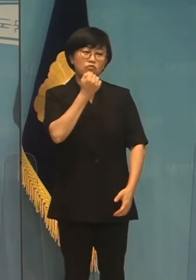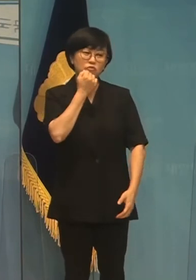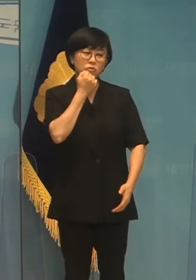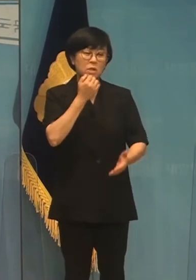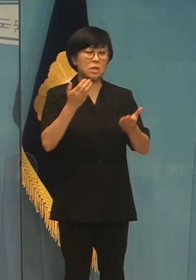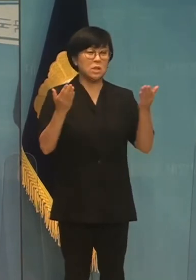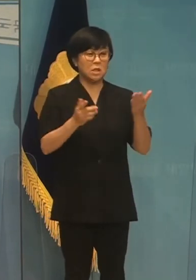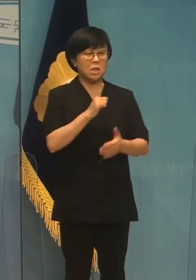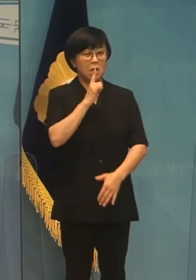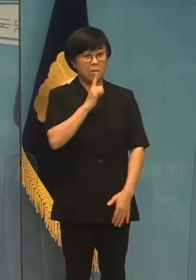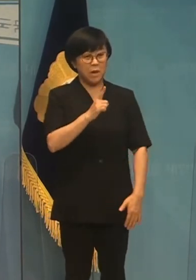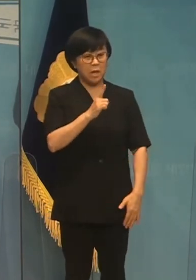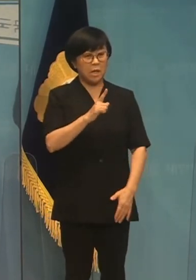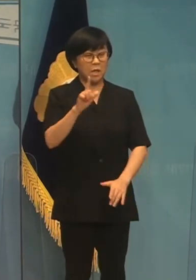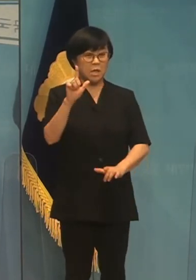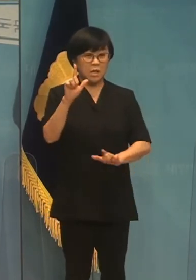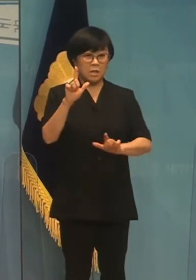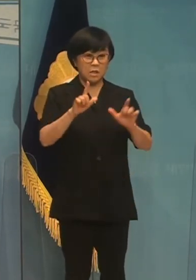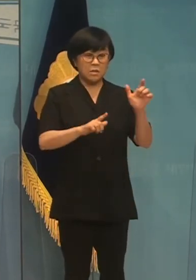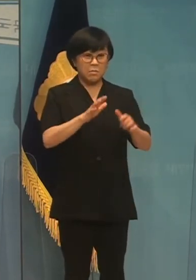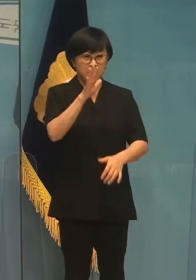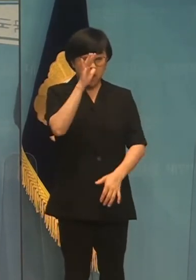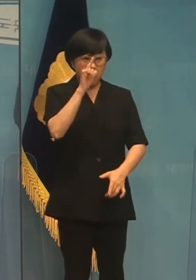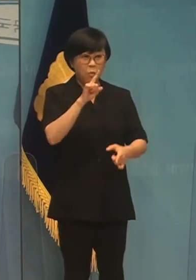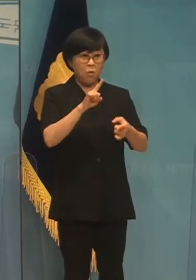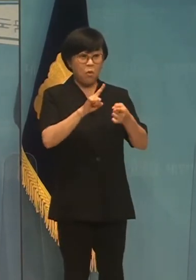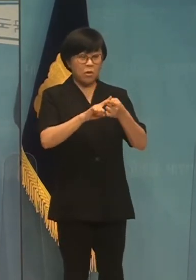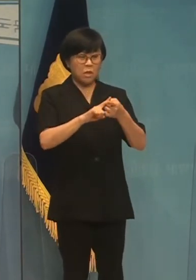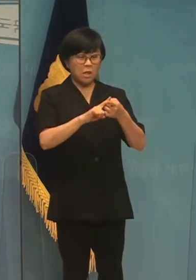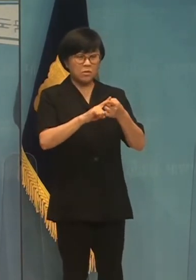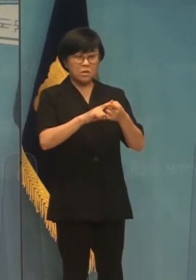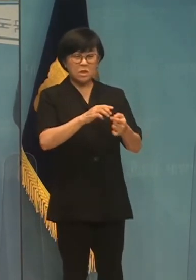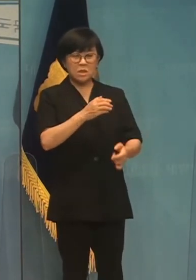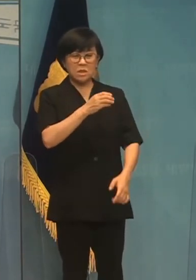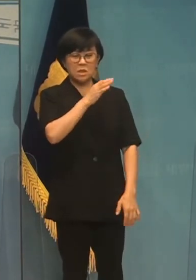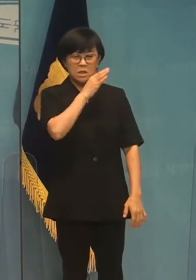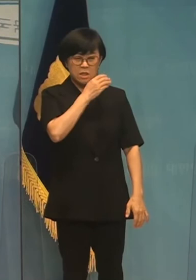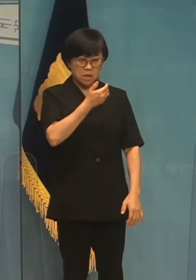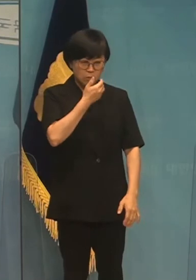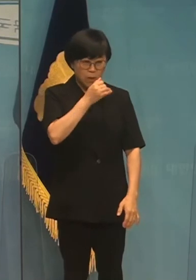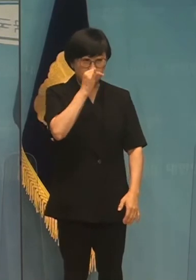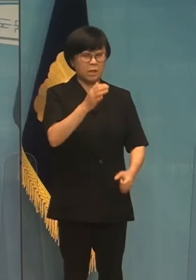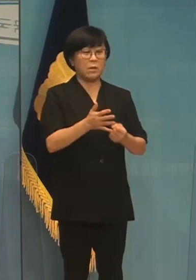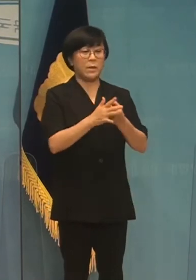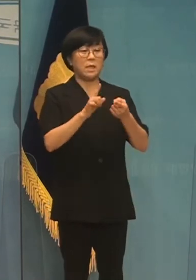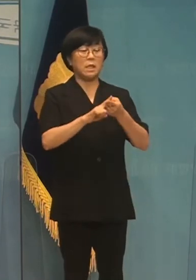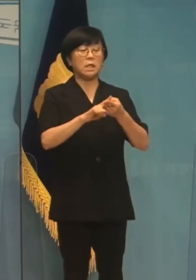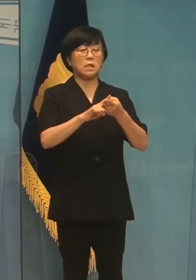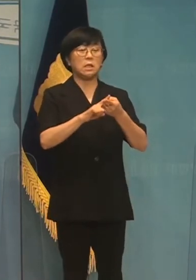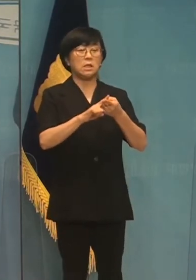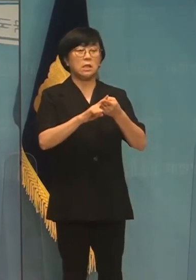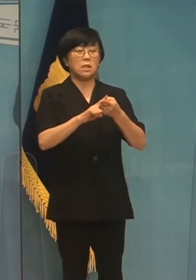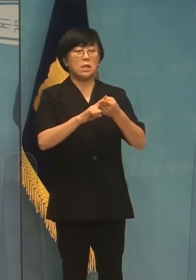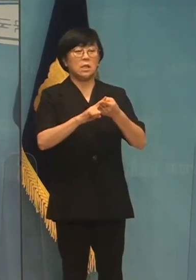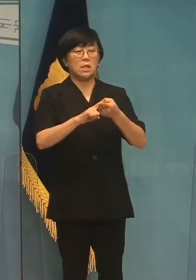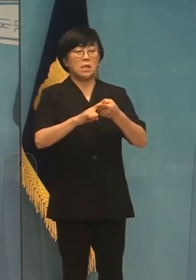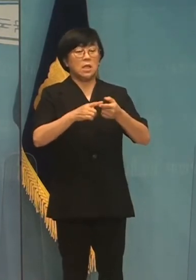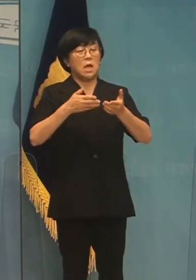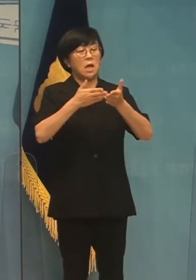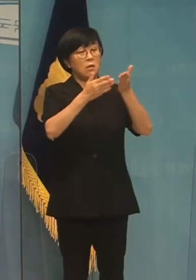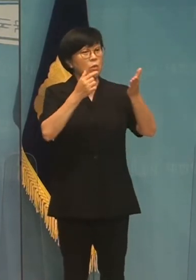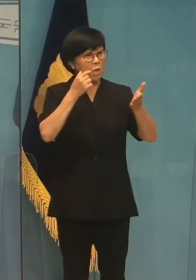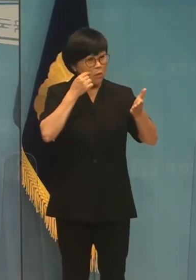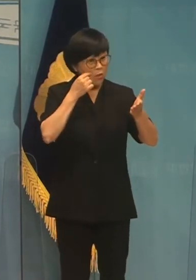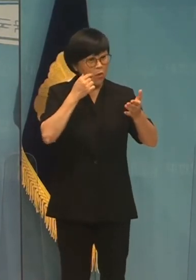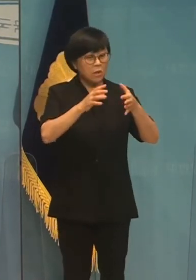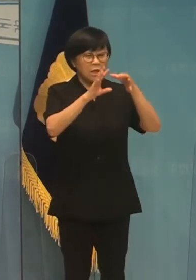방천대소할이라느니 태생적 가본이 하는 모욕을 당할 뿐입니다. 이러고도 항의 한마디